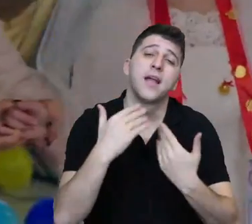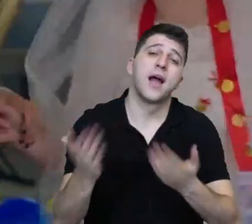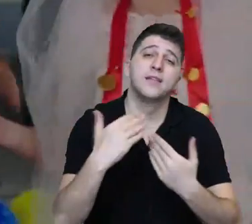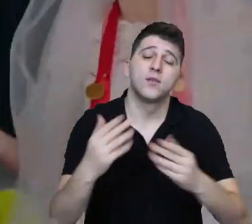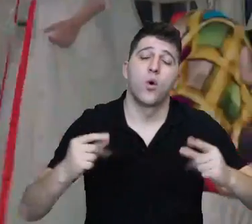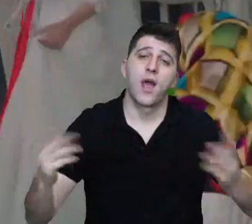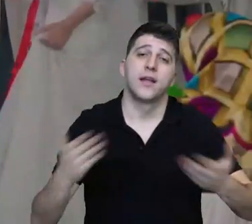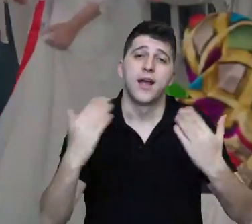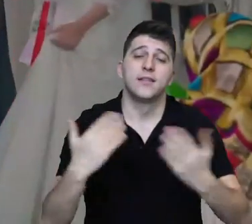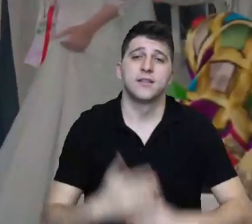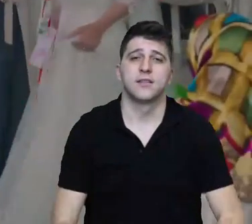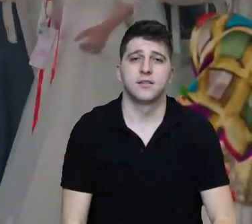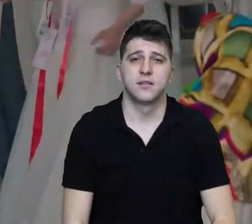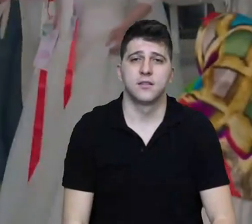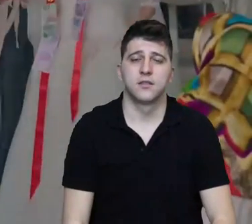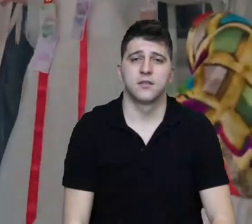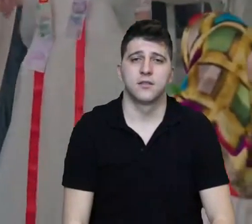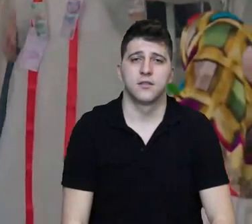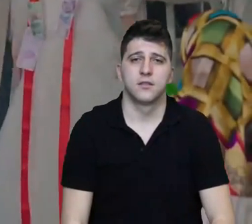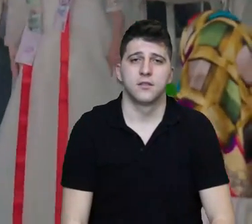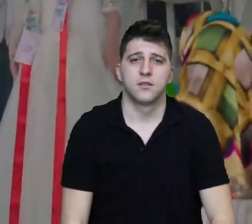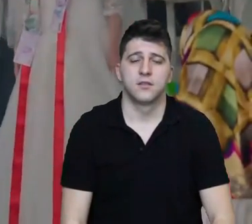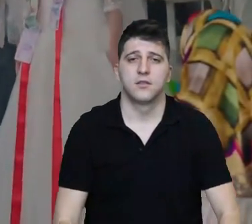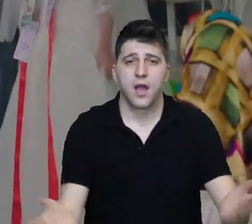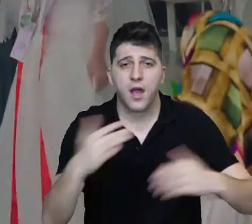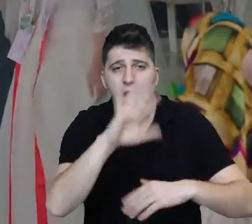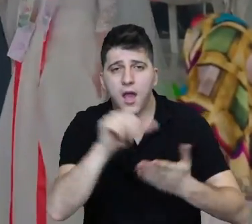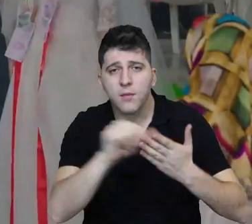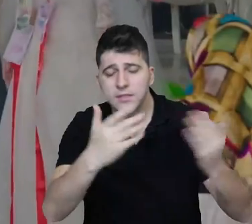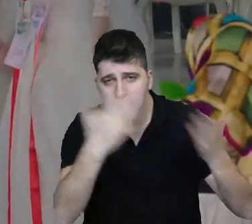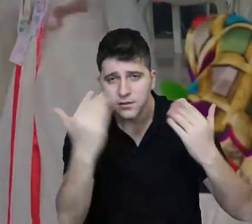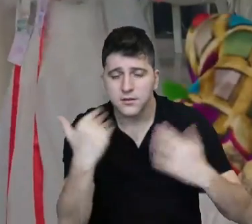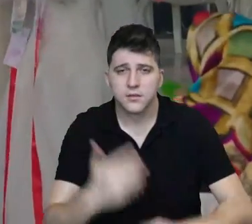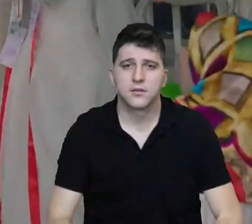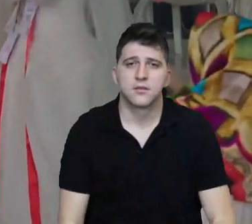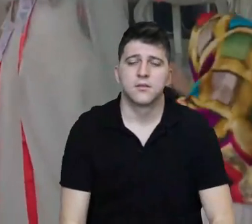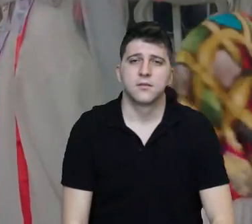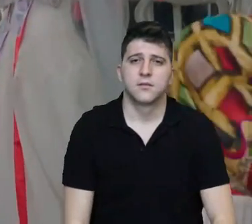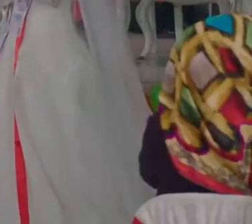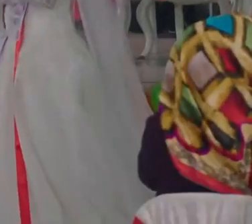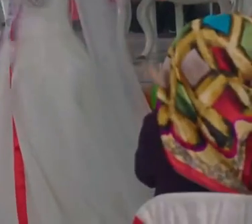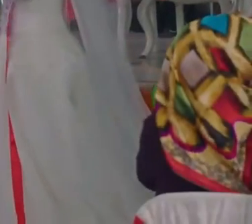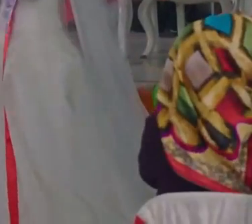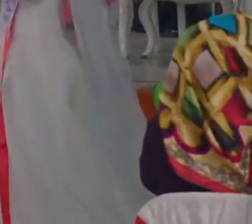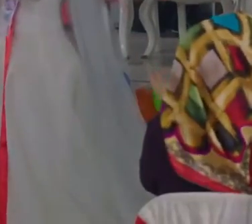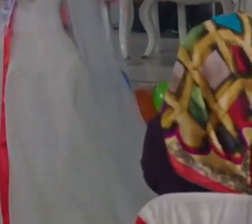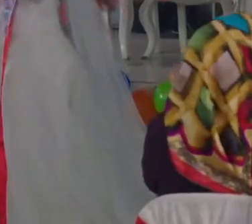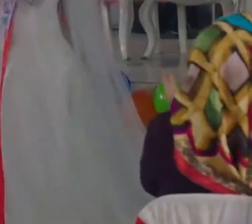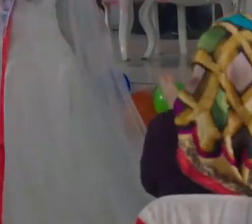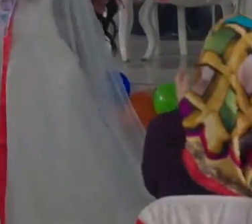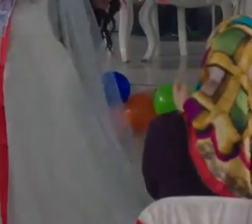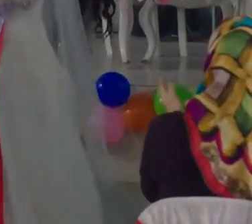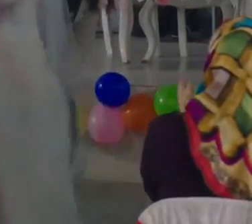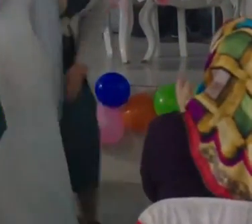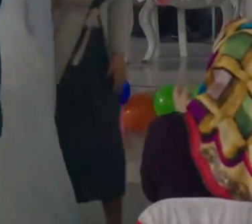Hadi. Pistin ortasında oynamaya başladılar. İbrahim boynunda uzun takı kurdelesiyle zoraki parmak şaklatıyor. Naylansı